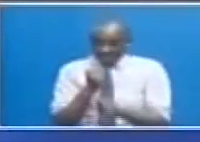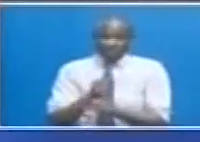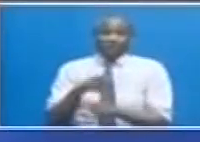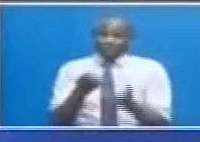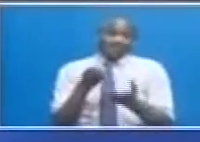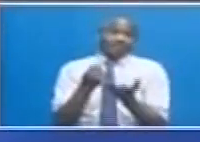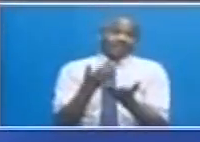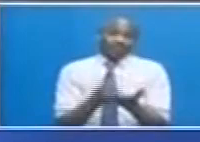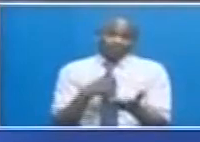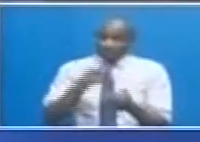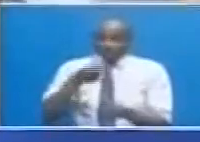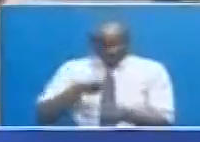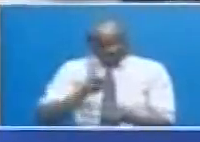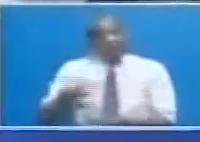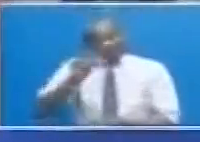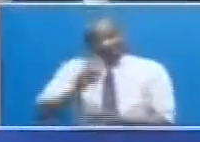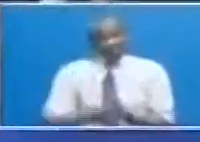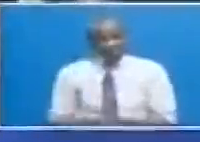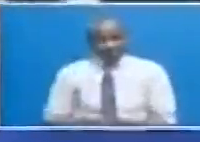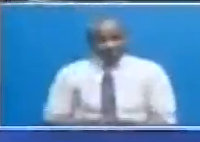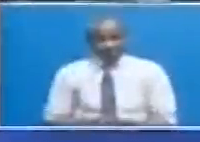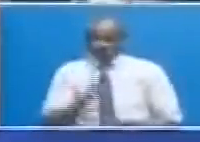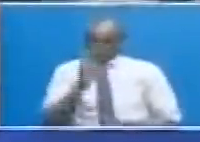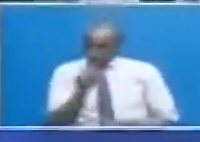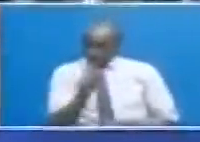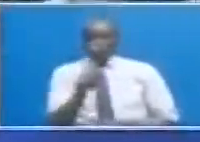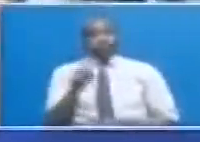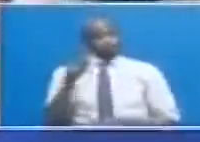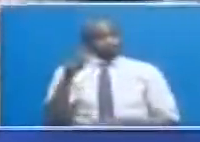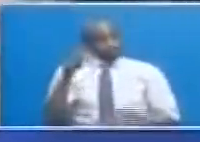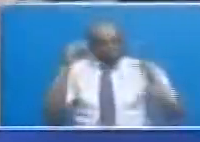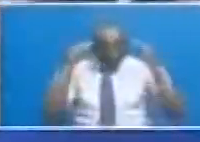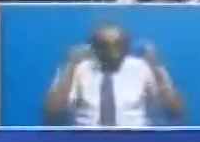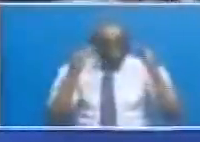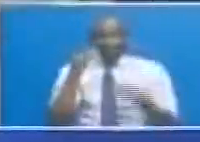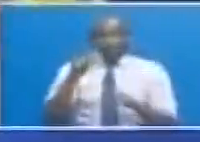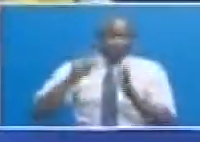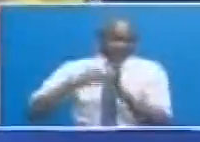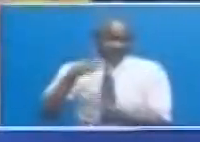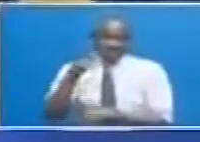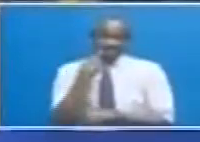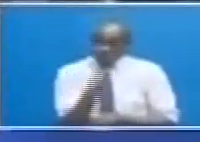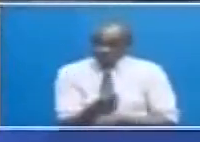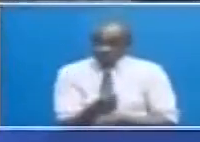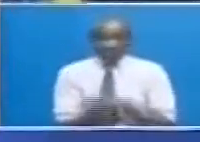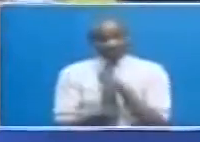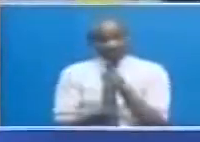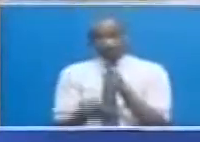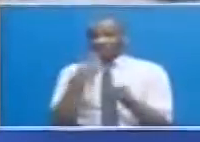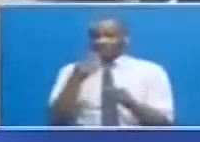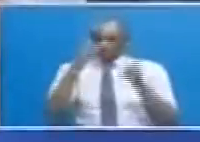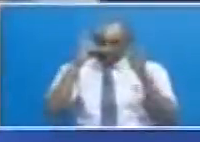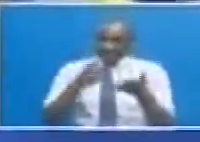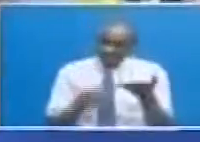cushioned through pay rises. Kulingana na agizo la mahakama ya wafanyikazi, hakimu Nelson Abuoda